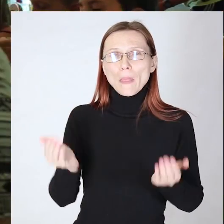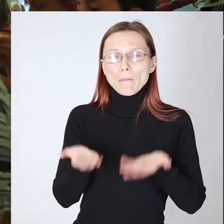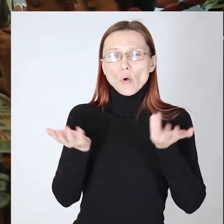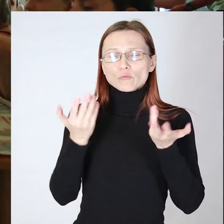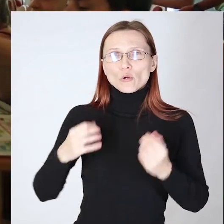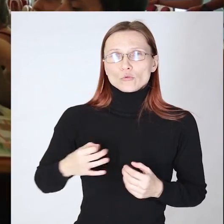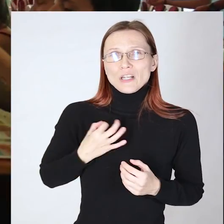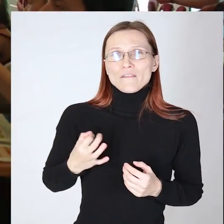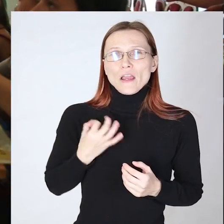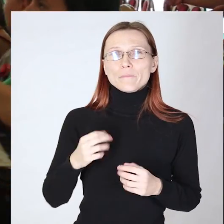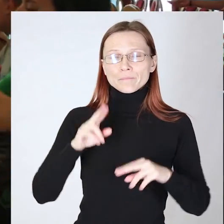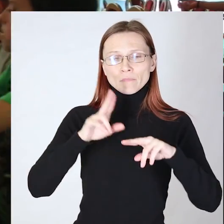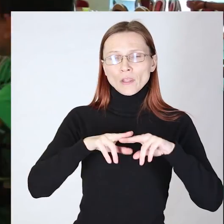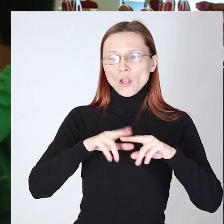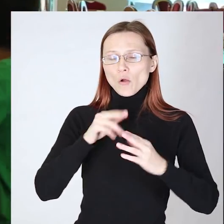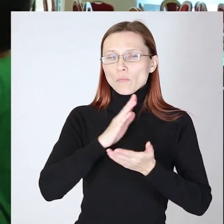Po realizácii